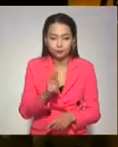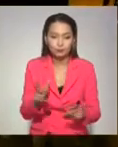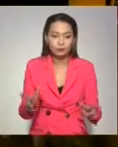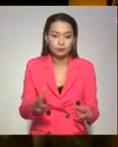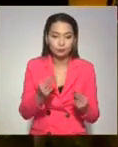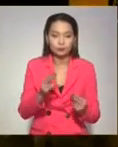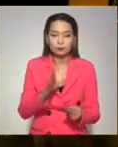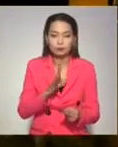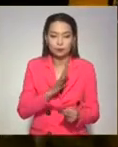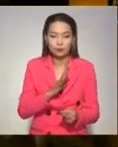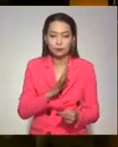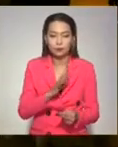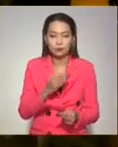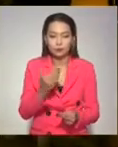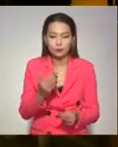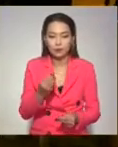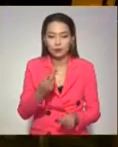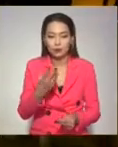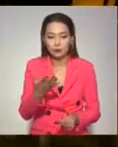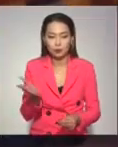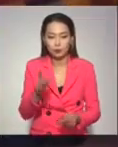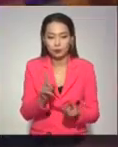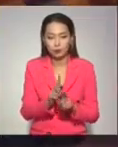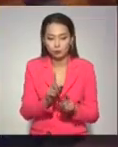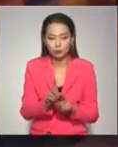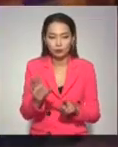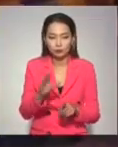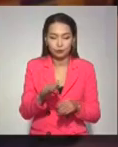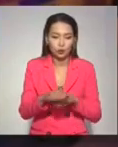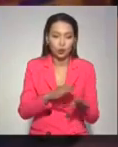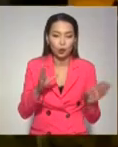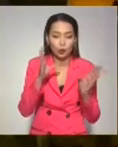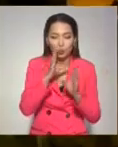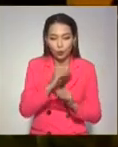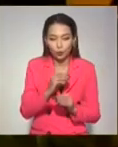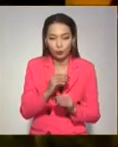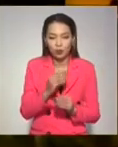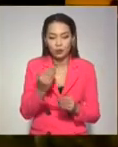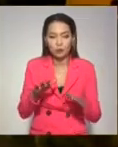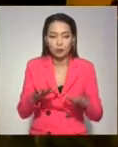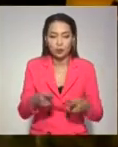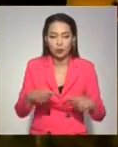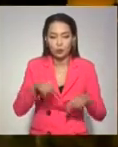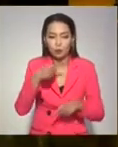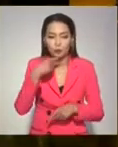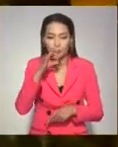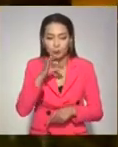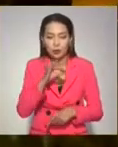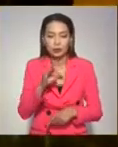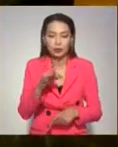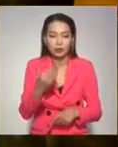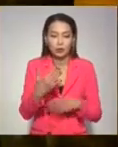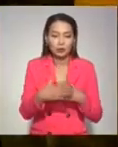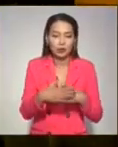құтқарылды. Және тағы да 25 адам таза ауаға жай өздері шықты. Жергілікті органдар мен далаға